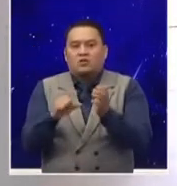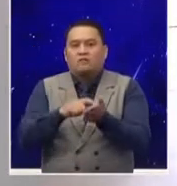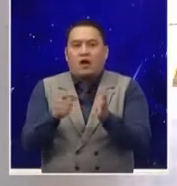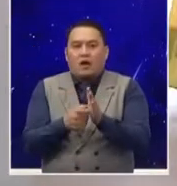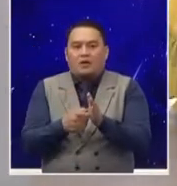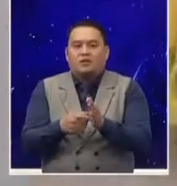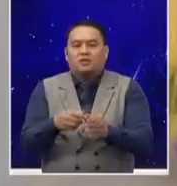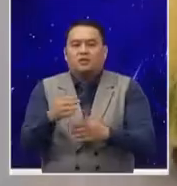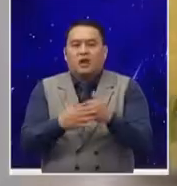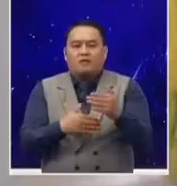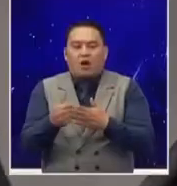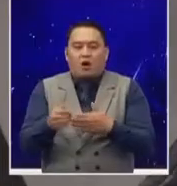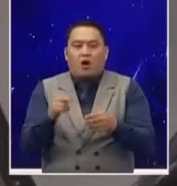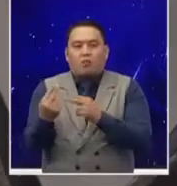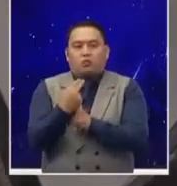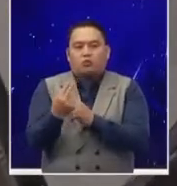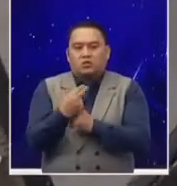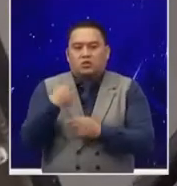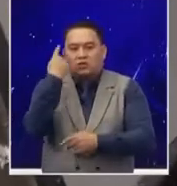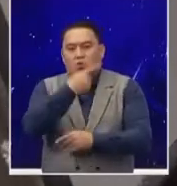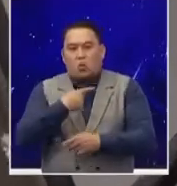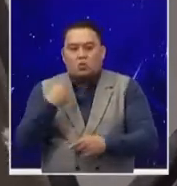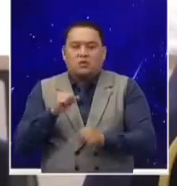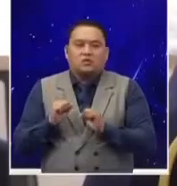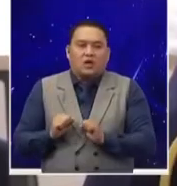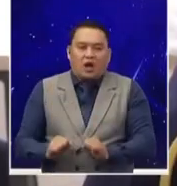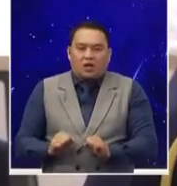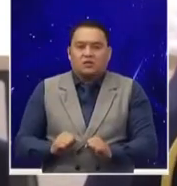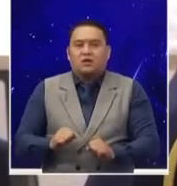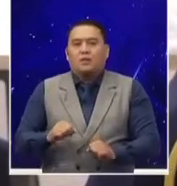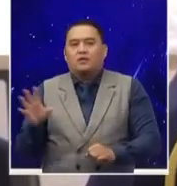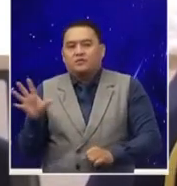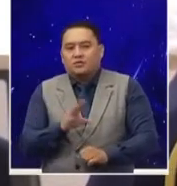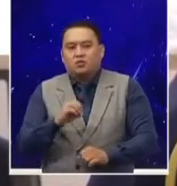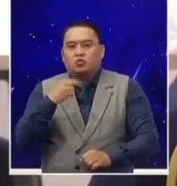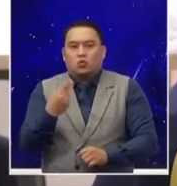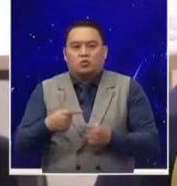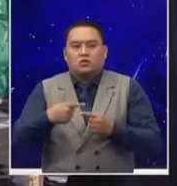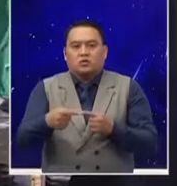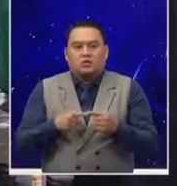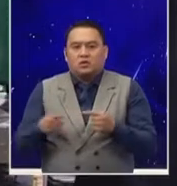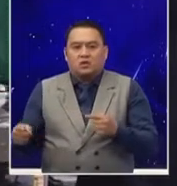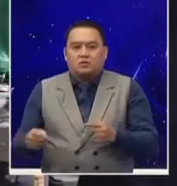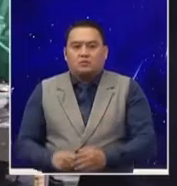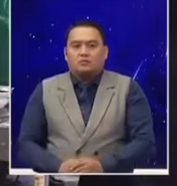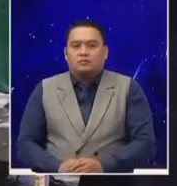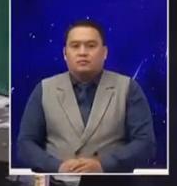кабинете антисептик. Ребята обучаются в индивидуальных средствах защиты с соблюдением соцдистанции.